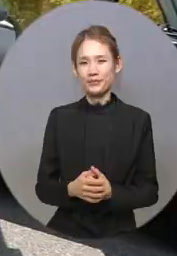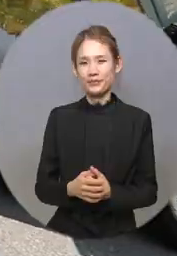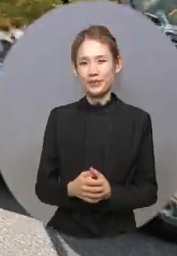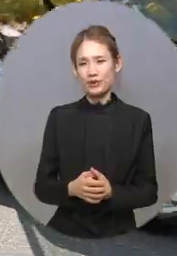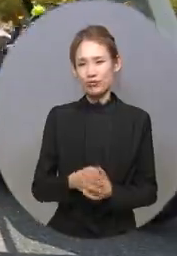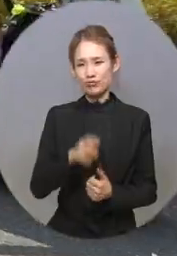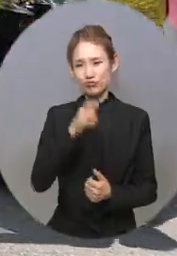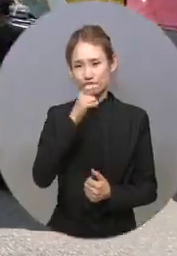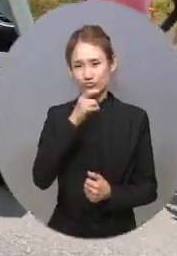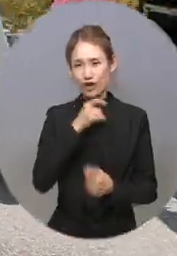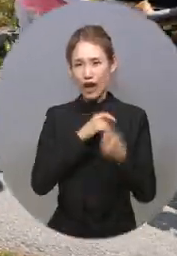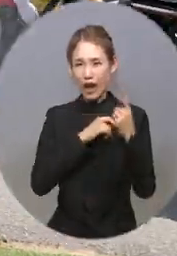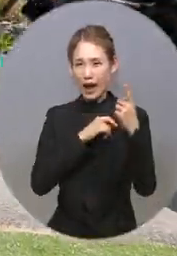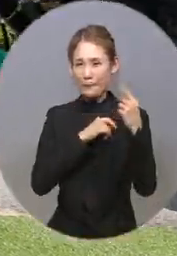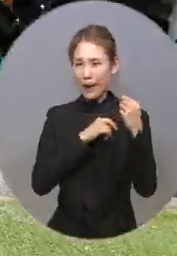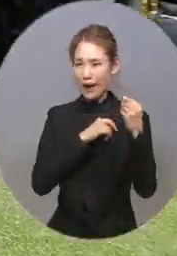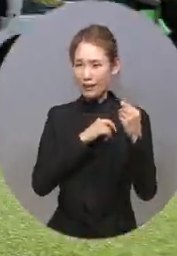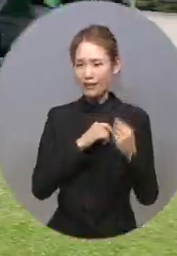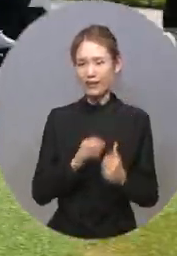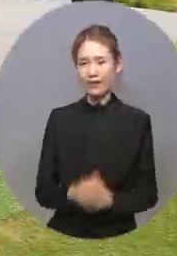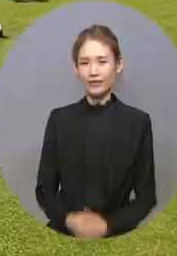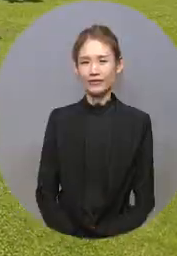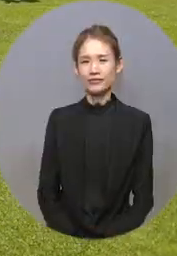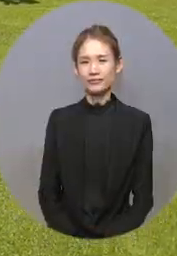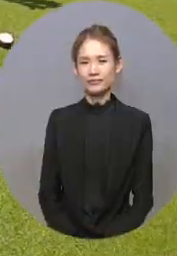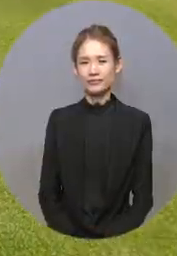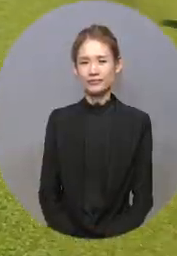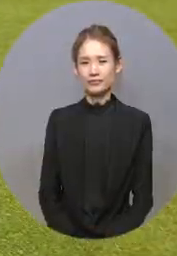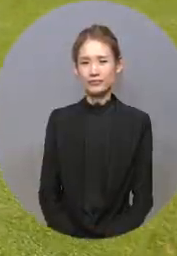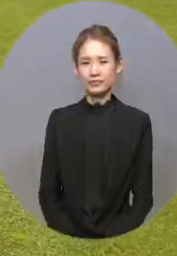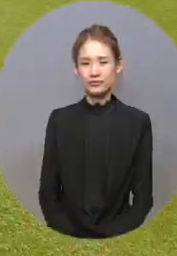사왔어. 불어나 만 원이요? 불어나 만 원이야.